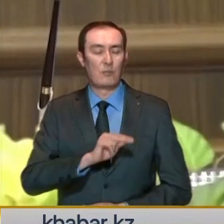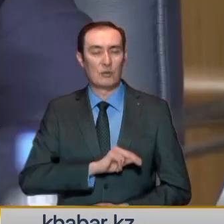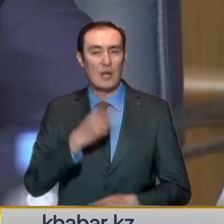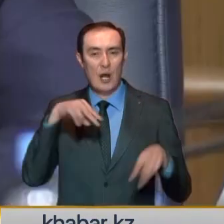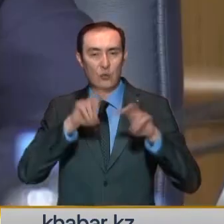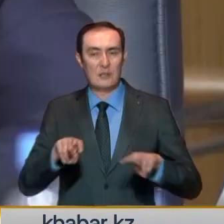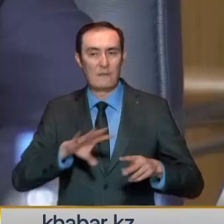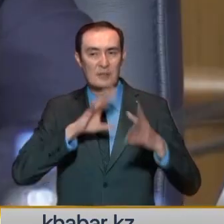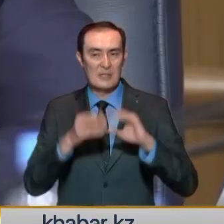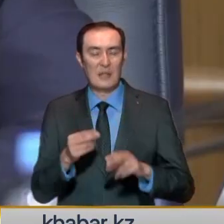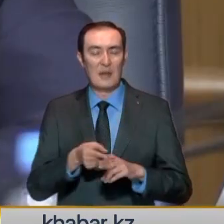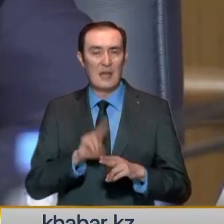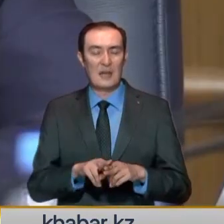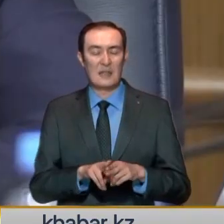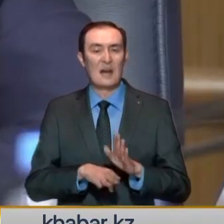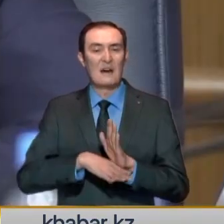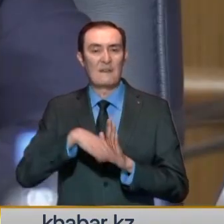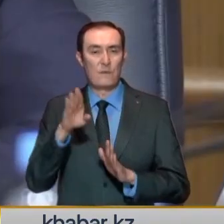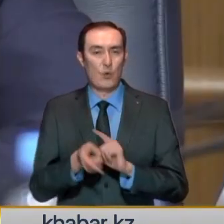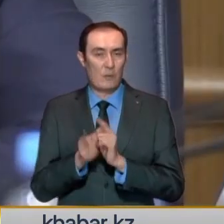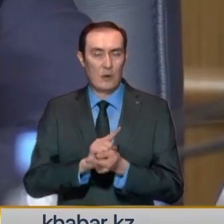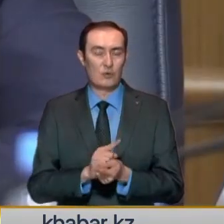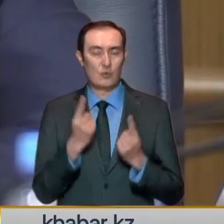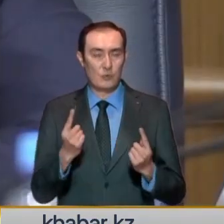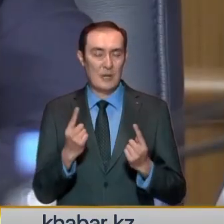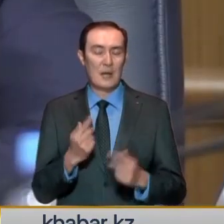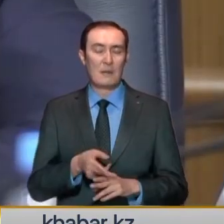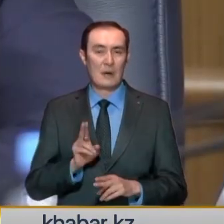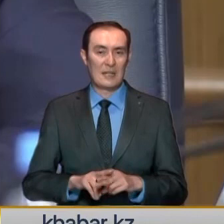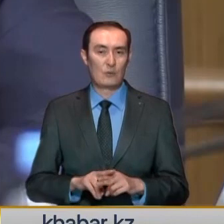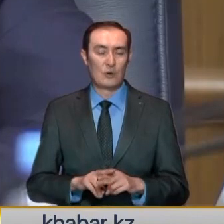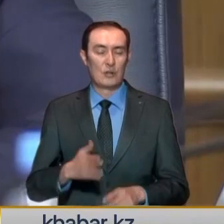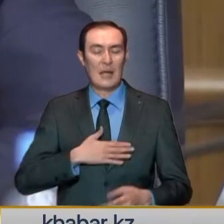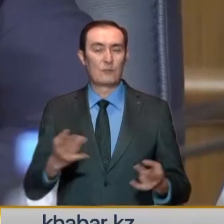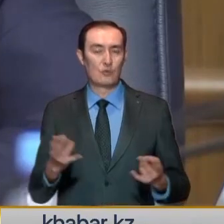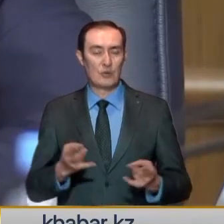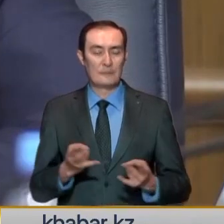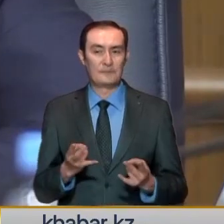целом. Эта реформа, она такая достаточно серьезная, поэтому нам надо